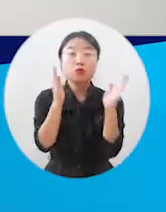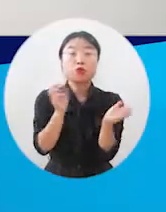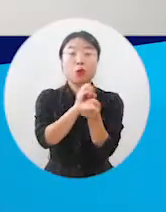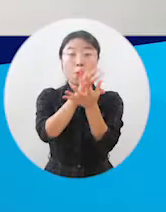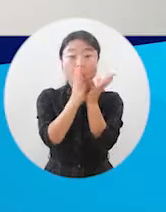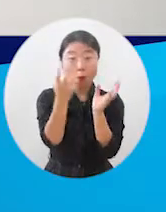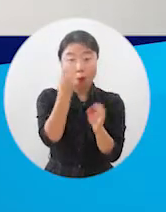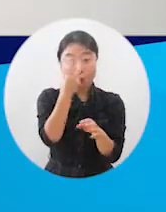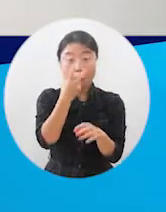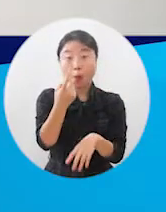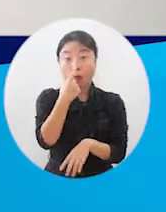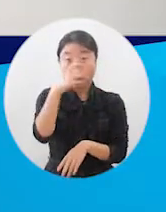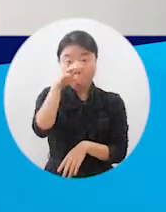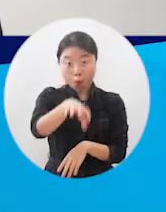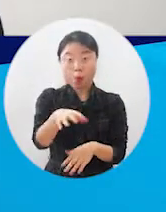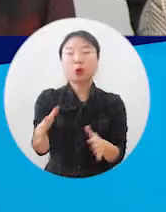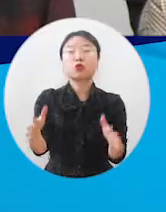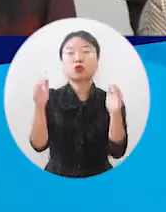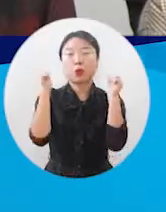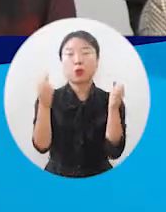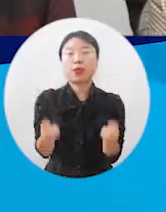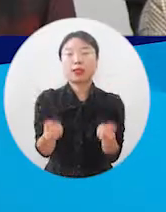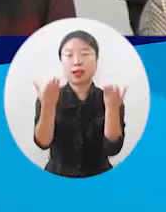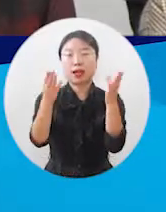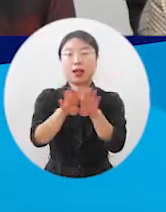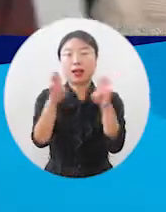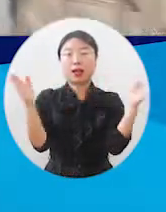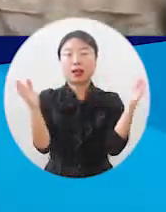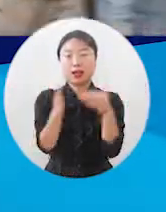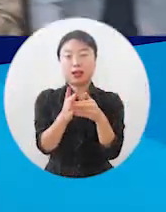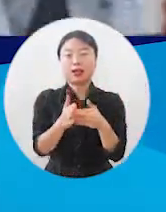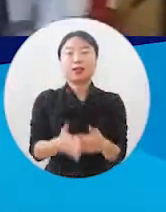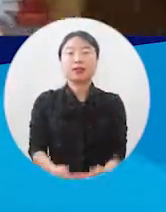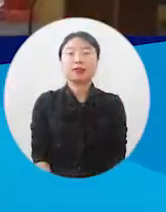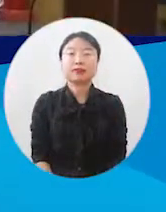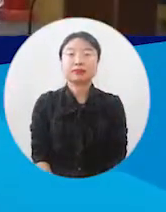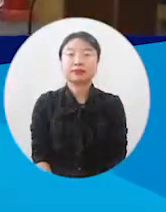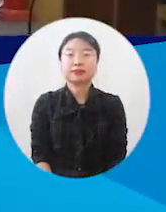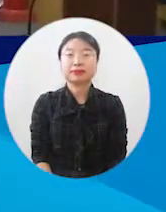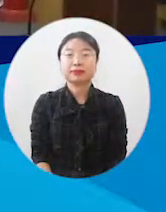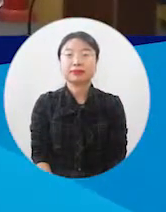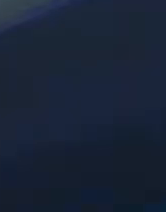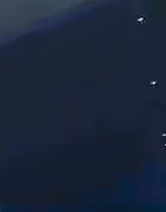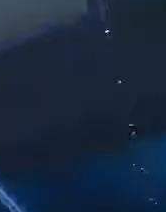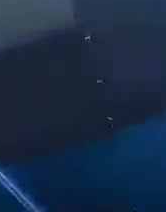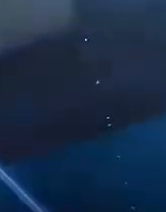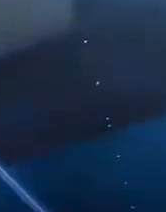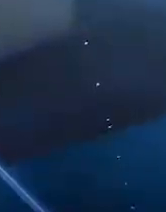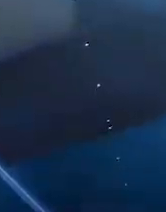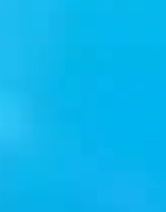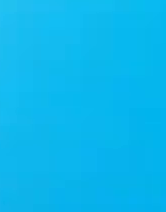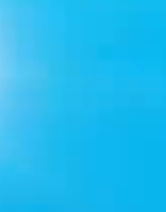의왕시가 시민들을 대상으로 모집한 의왕시민정원사 도경가든 수료식을 개최했습니다.